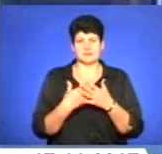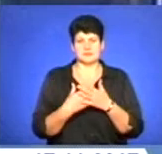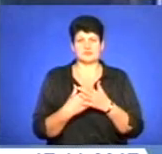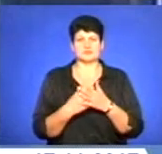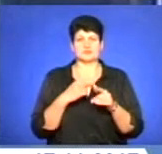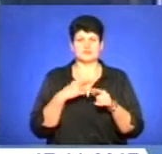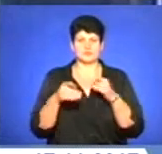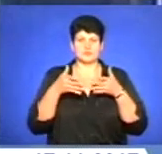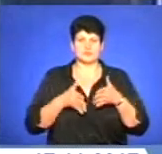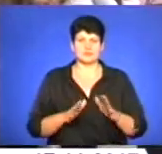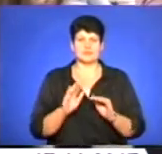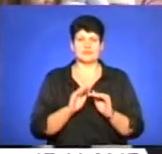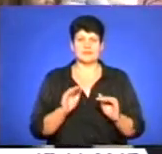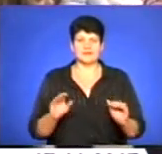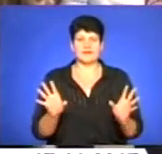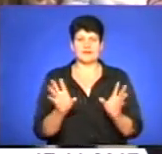їхні батьки.